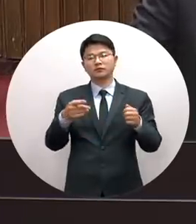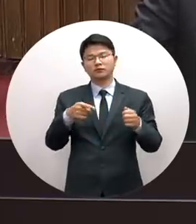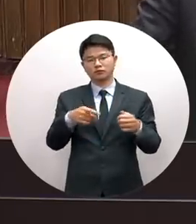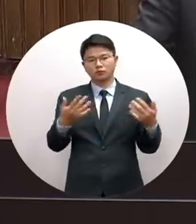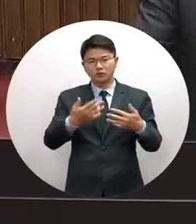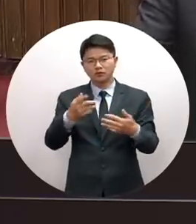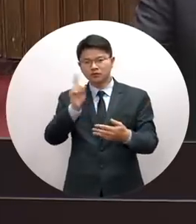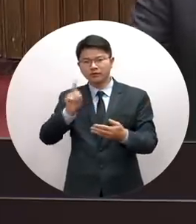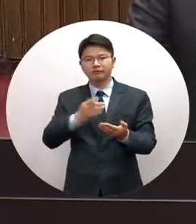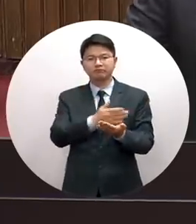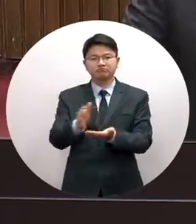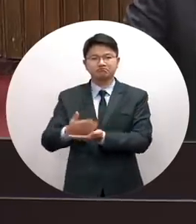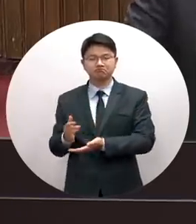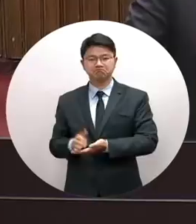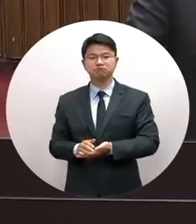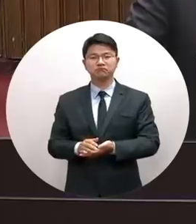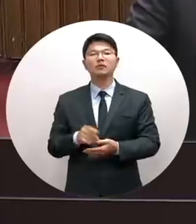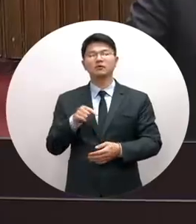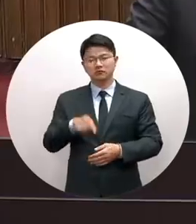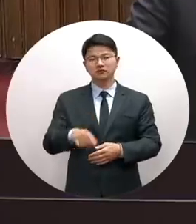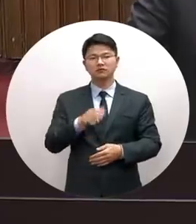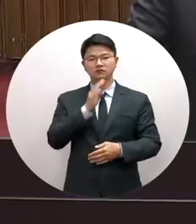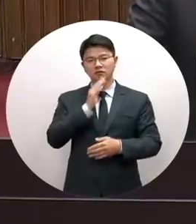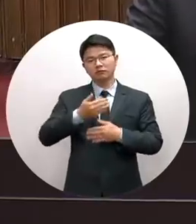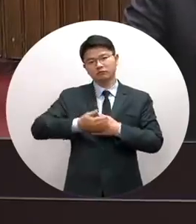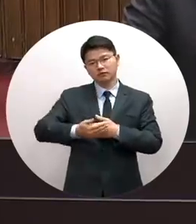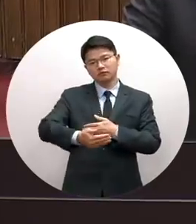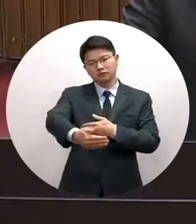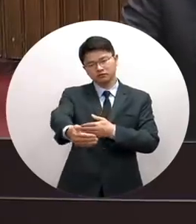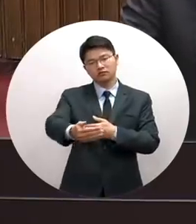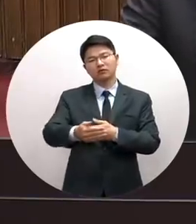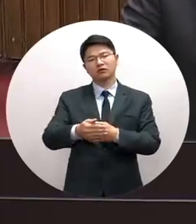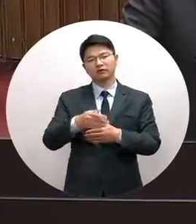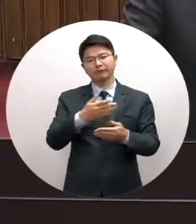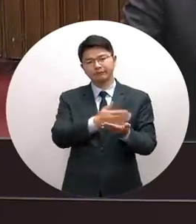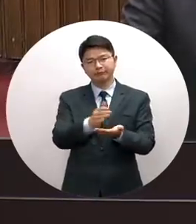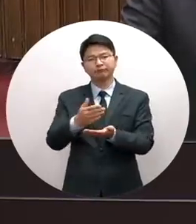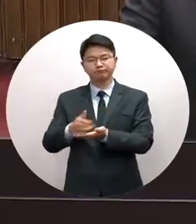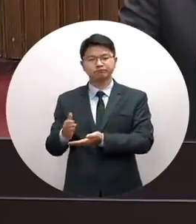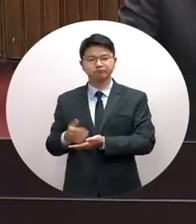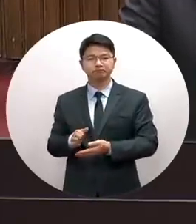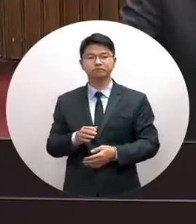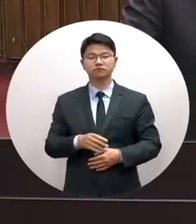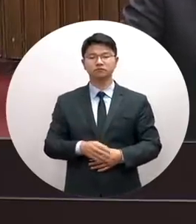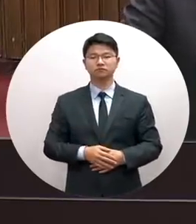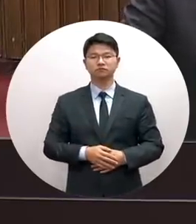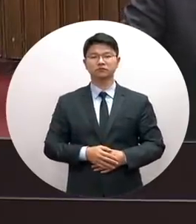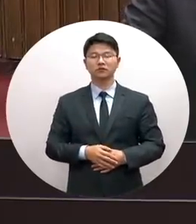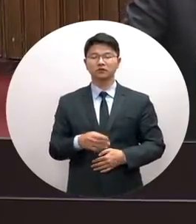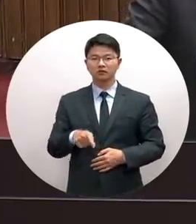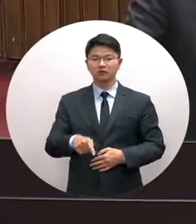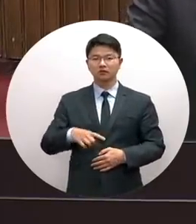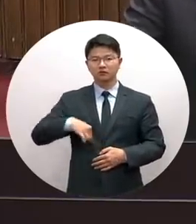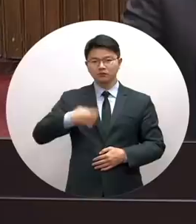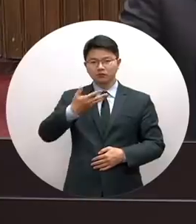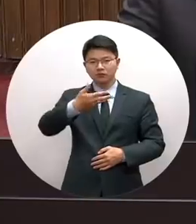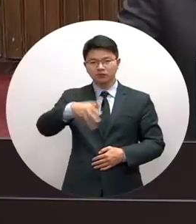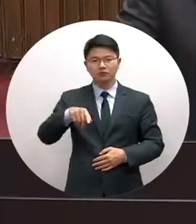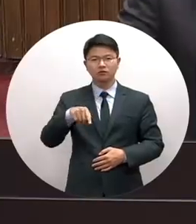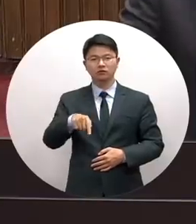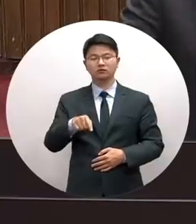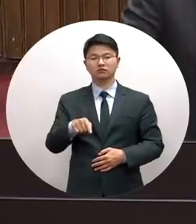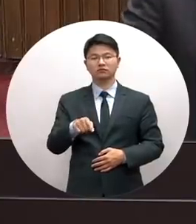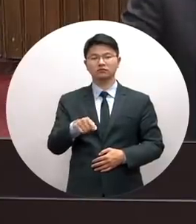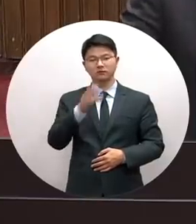关的问题，这个都必须逐步解决，所以也是一步一步看怎么样子水能够受到怎么